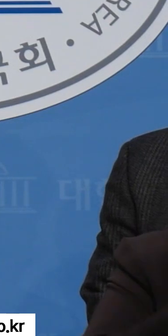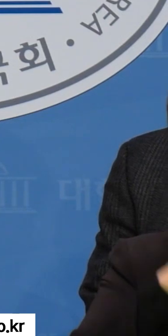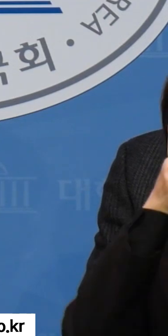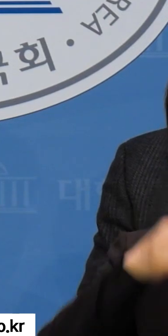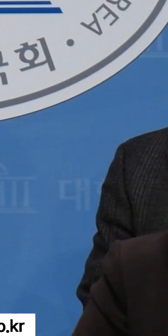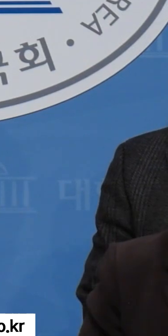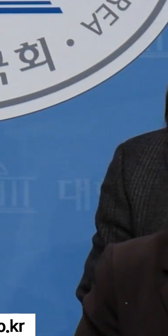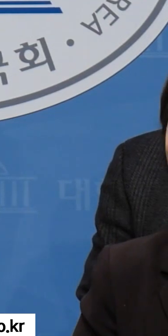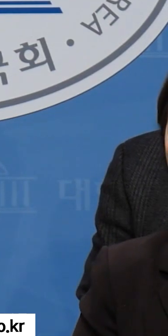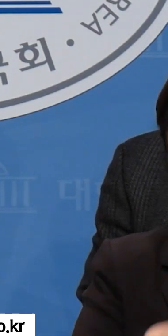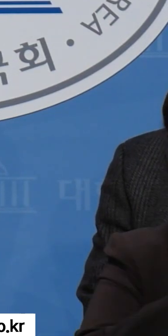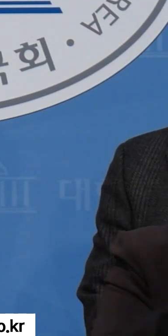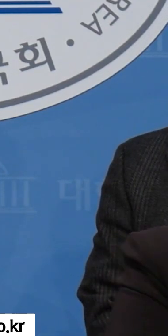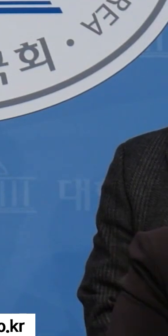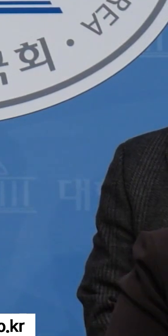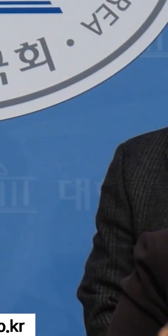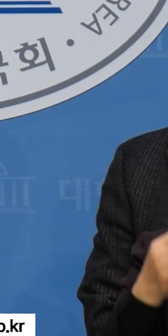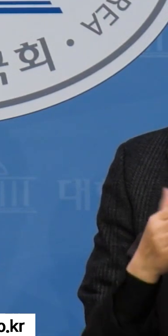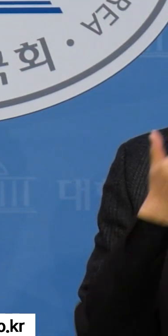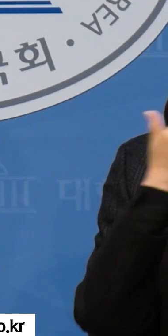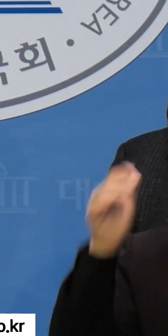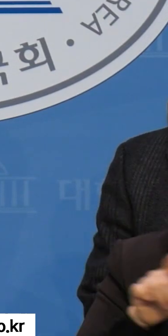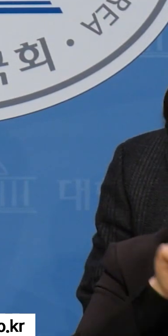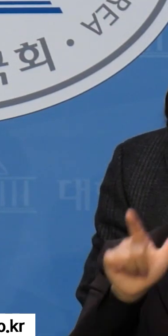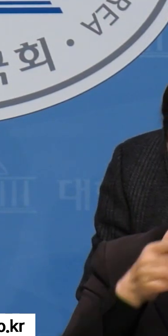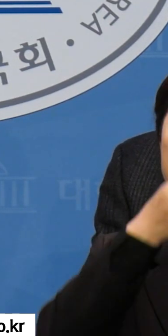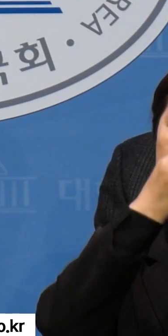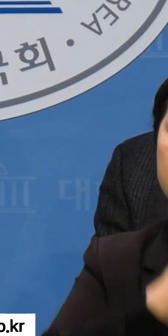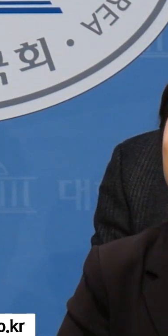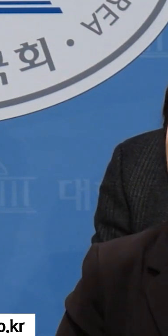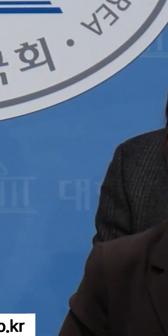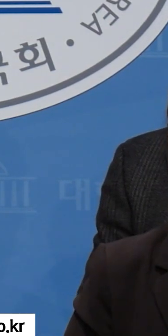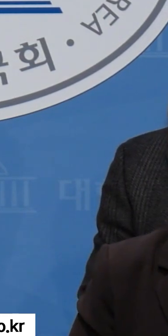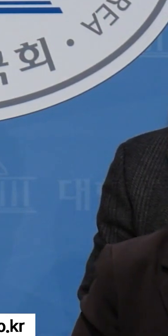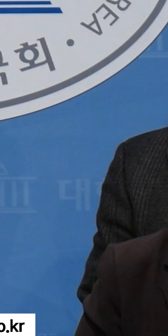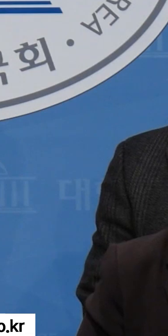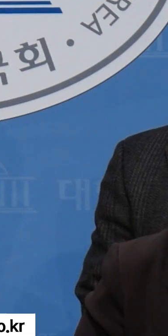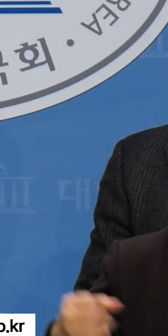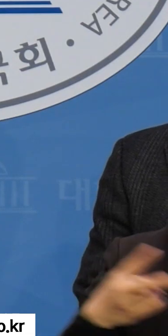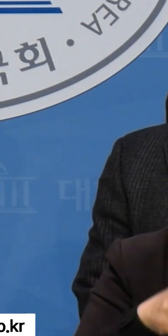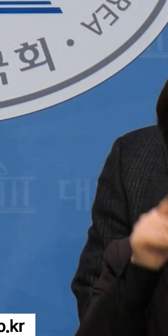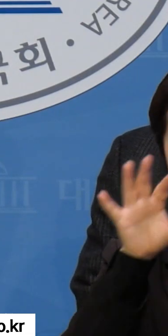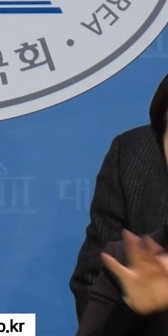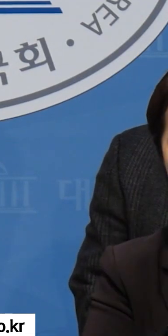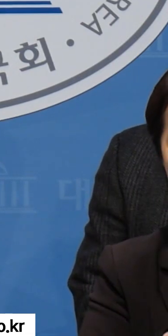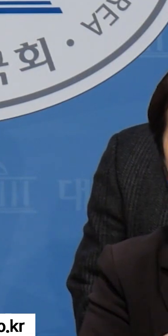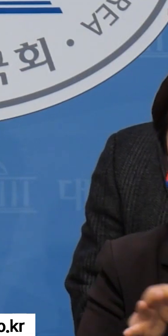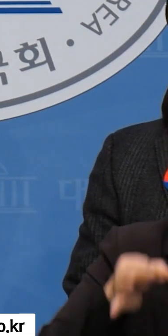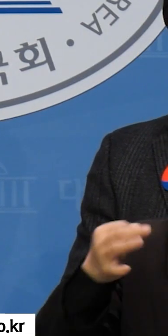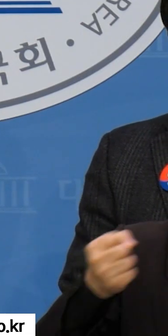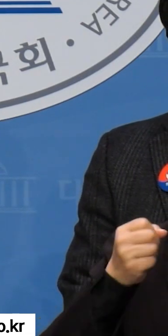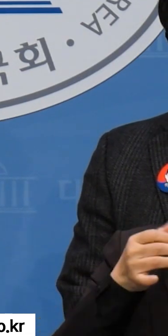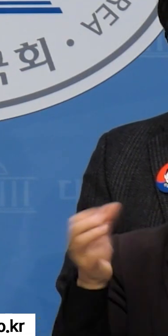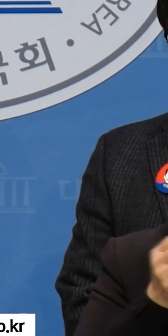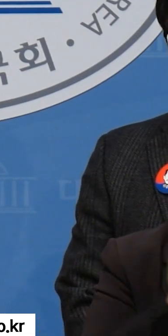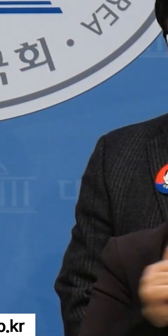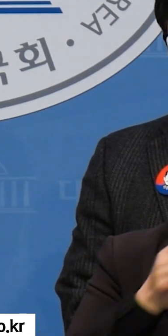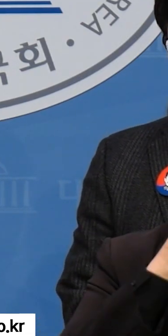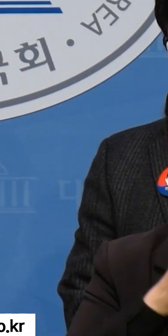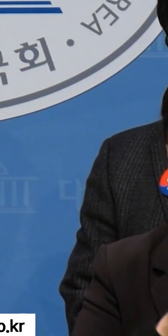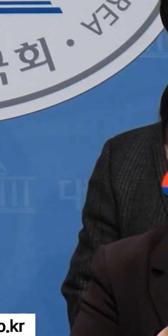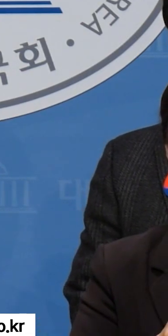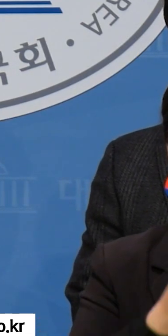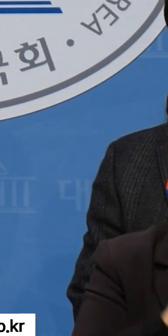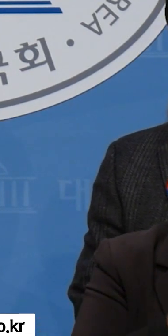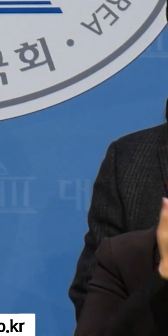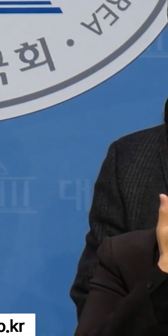끝에 내몰려 있습니다. 중꺾마도 있는 자만이 실천할 수 있음을 여러분의 사업을 통해 알게 됐습니다.